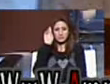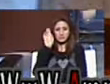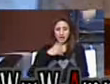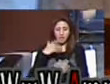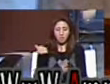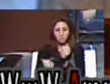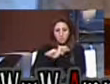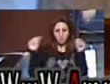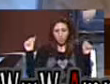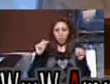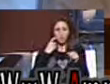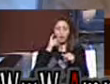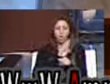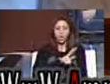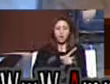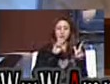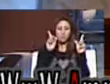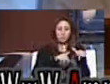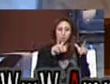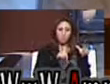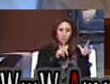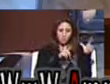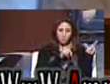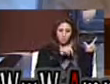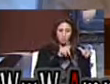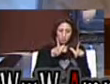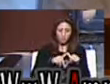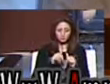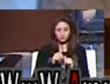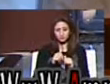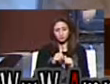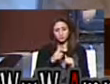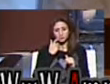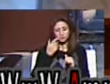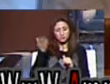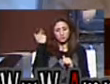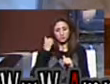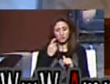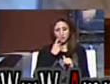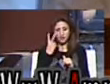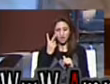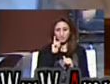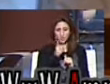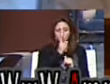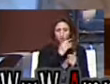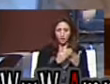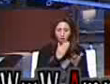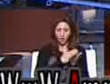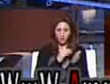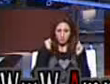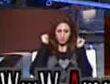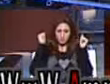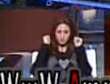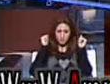الكنيسة قد يعني تقريبا تم حرقها بالكامل في عام 2011 بعد الثورة. اعتقد